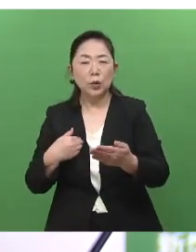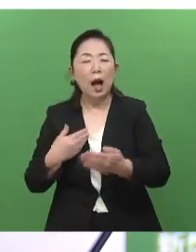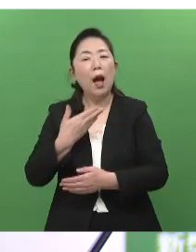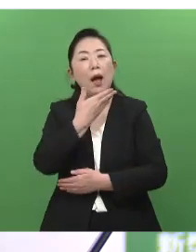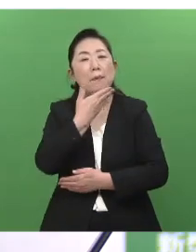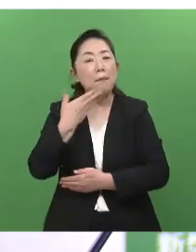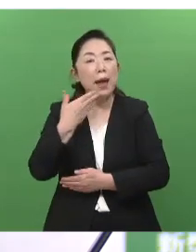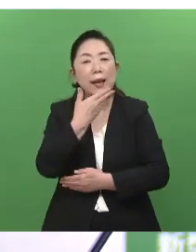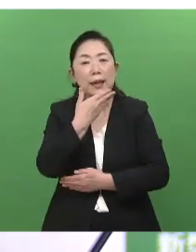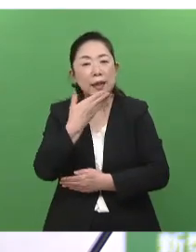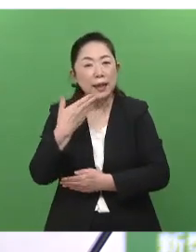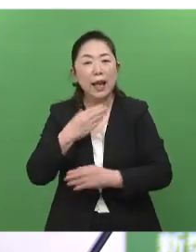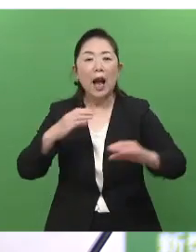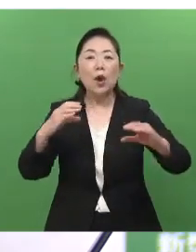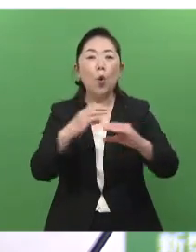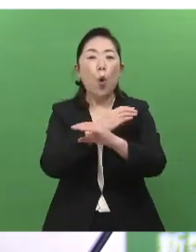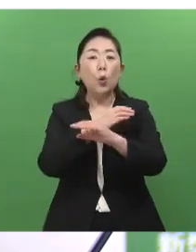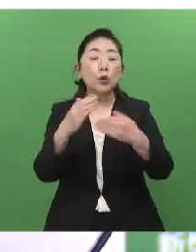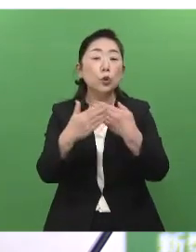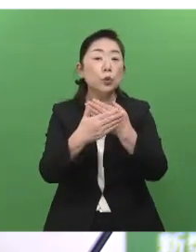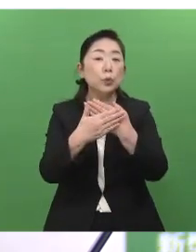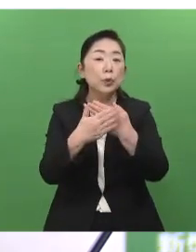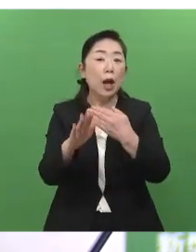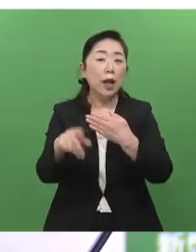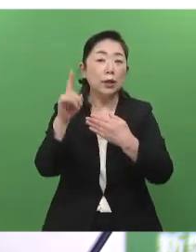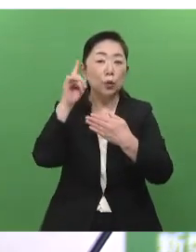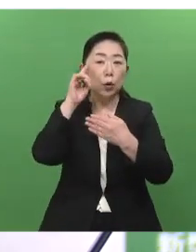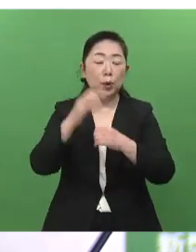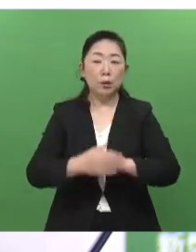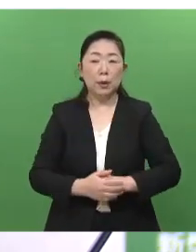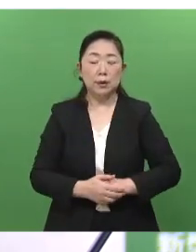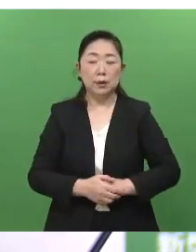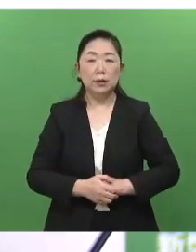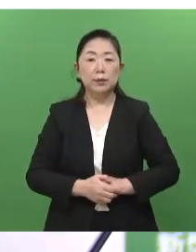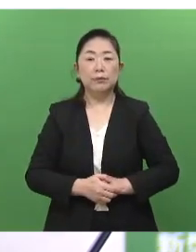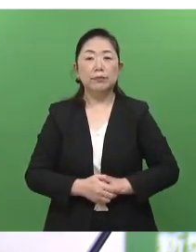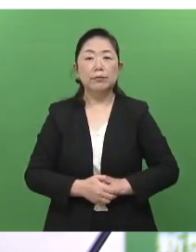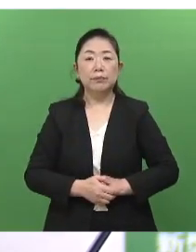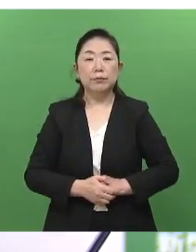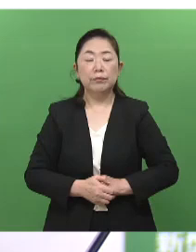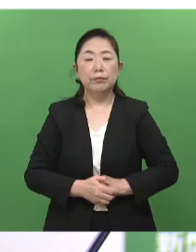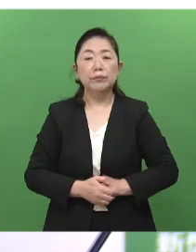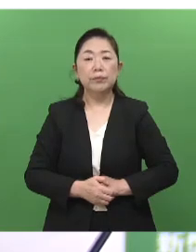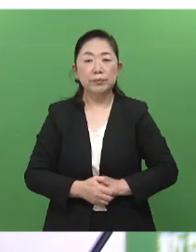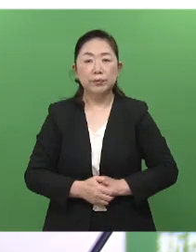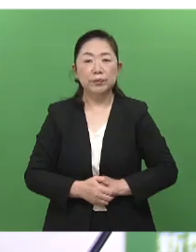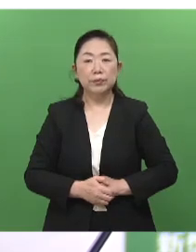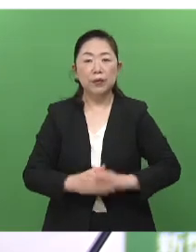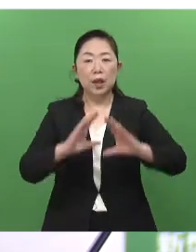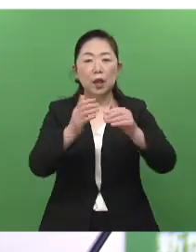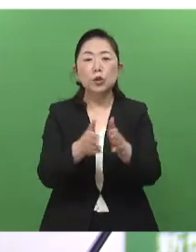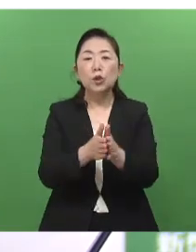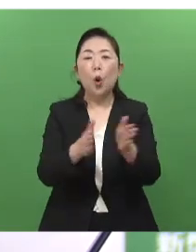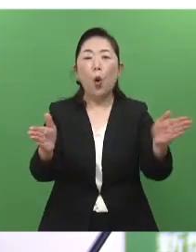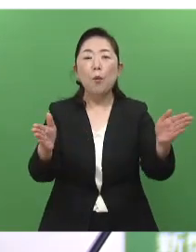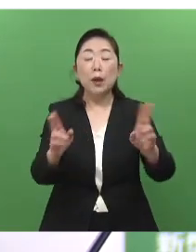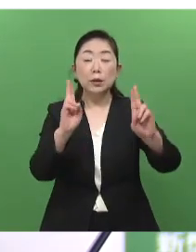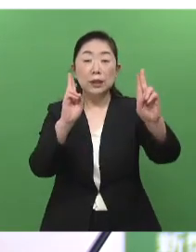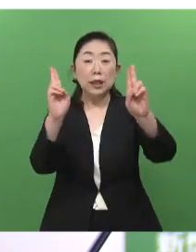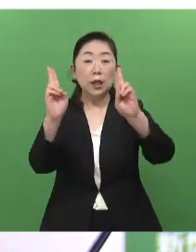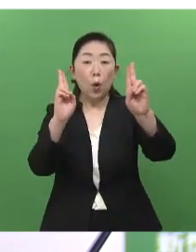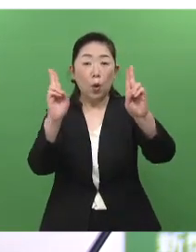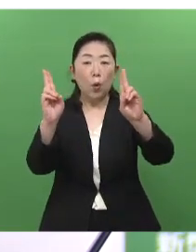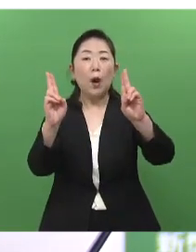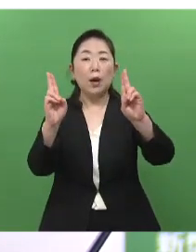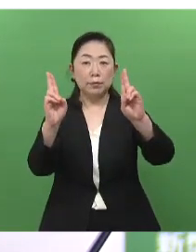というのがあったと思います。まあ、例えばグローバルな企業などは